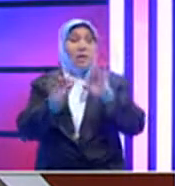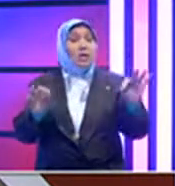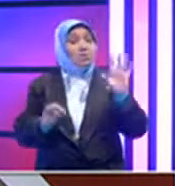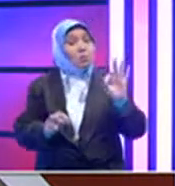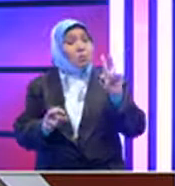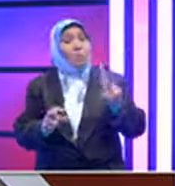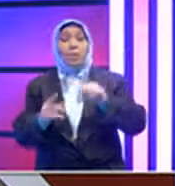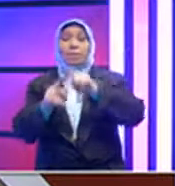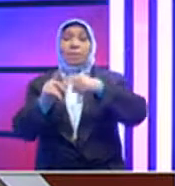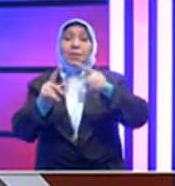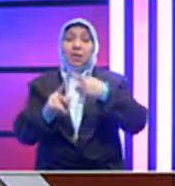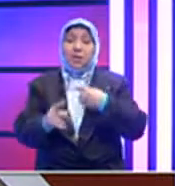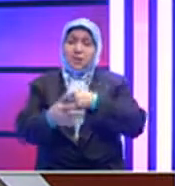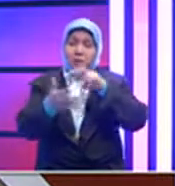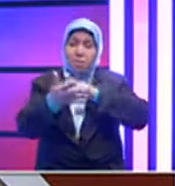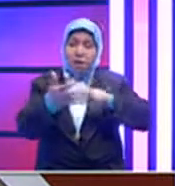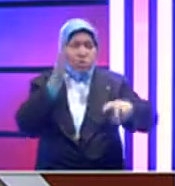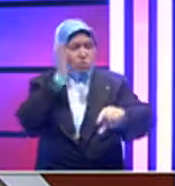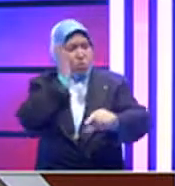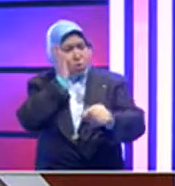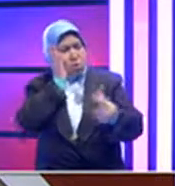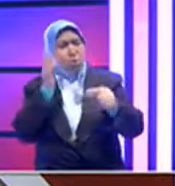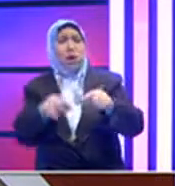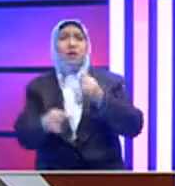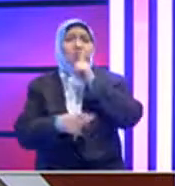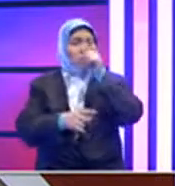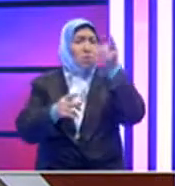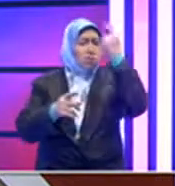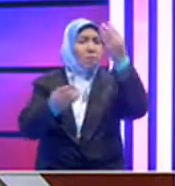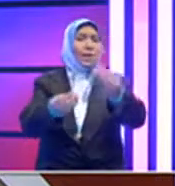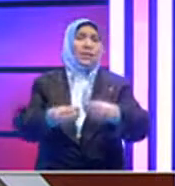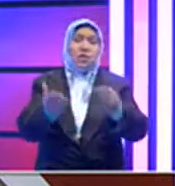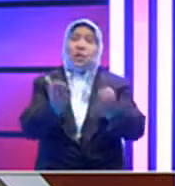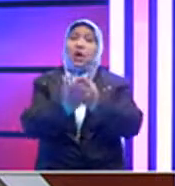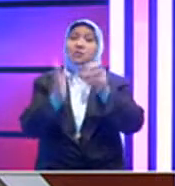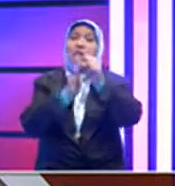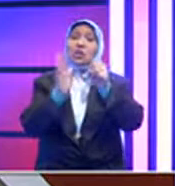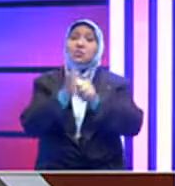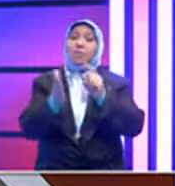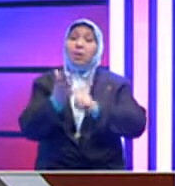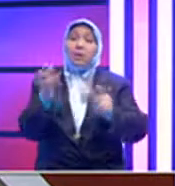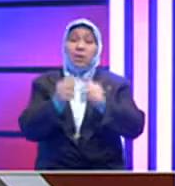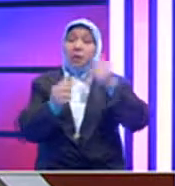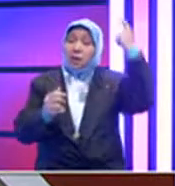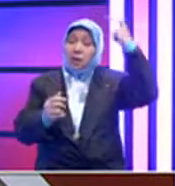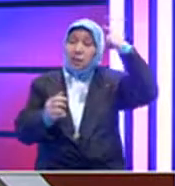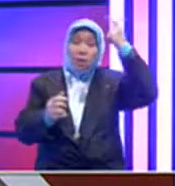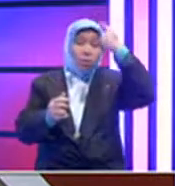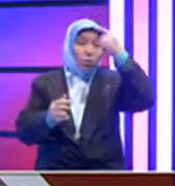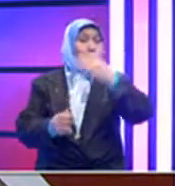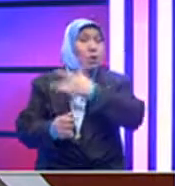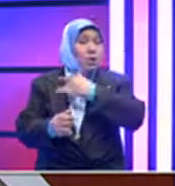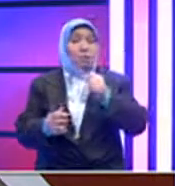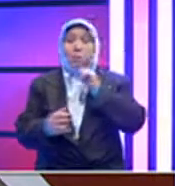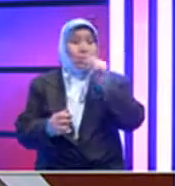apabila kita bacot Tilawah Alquran pasti Allah beri Hidayah tapi syaratnya apa dengan mindset untuk kita beriman